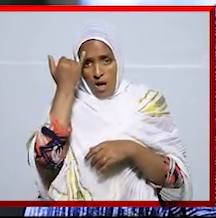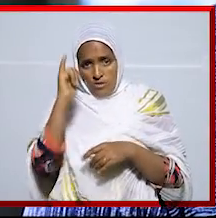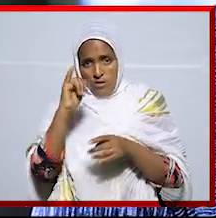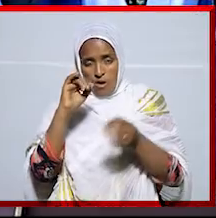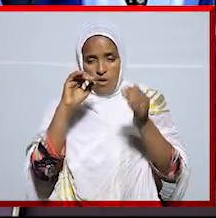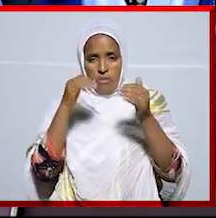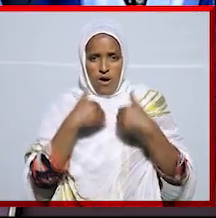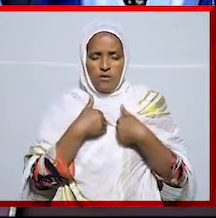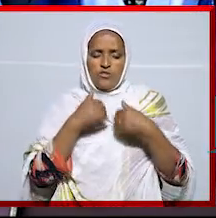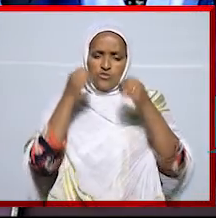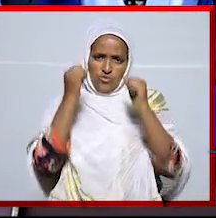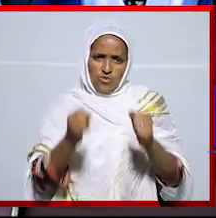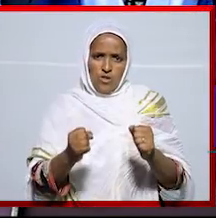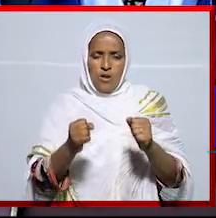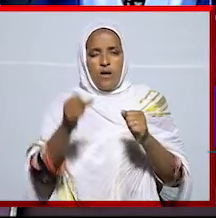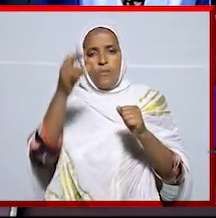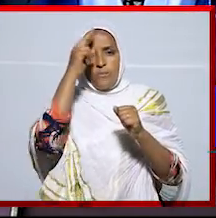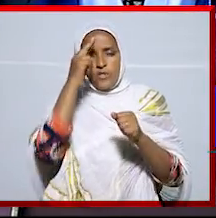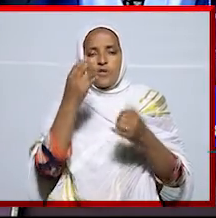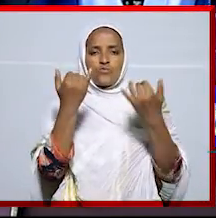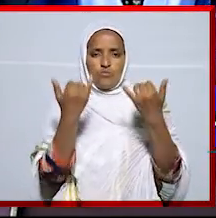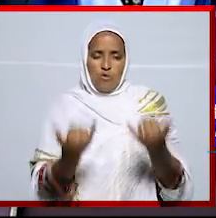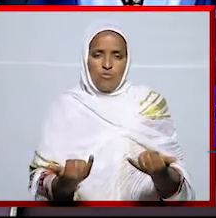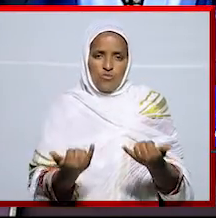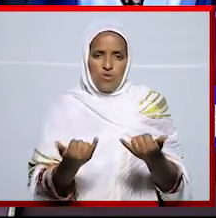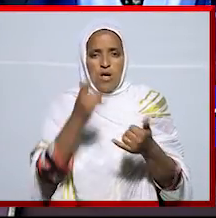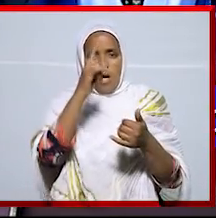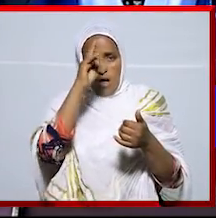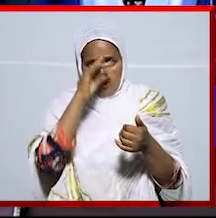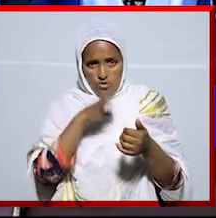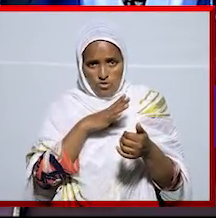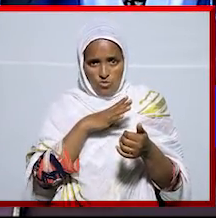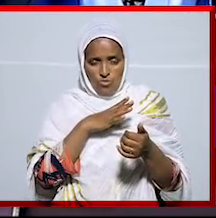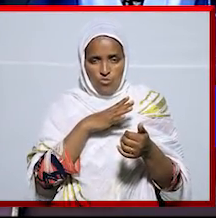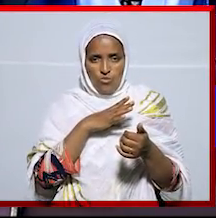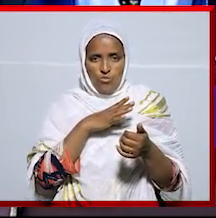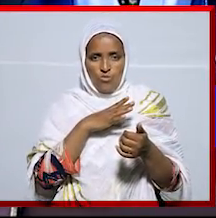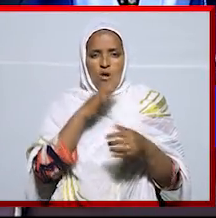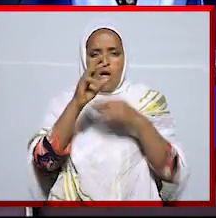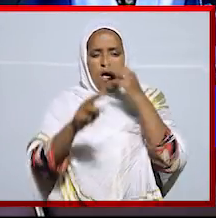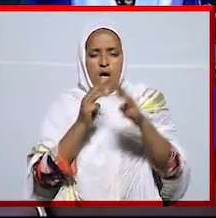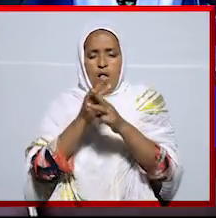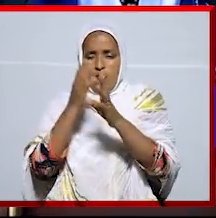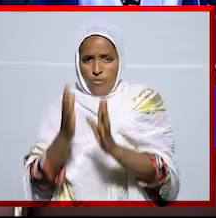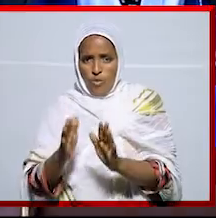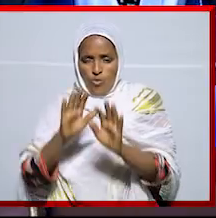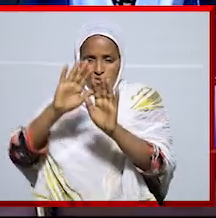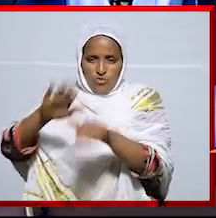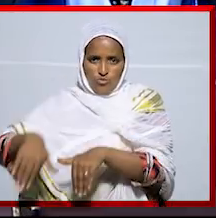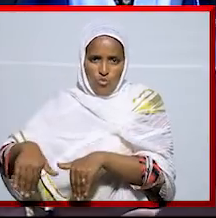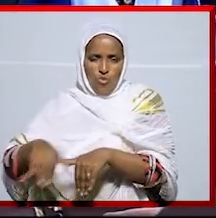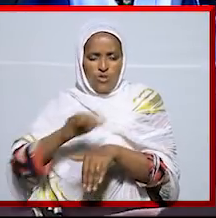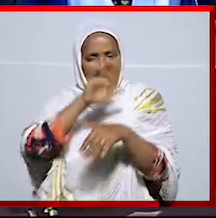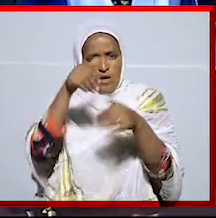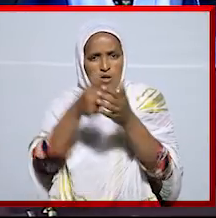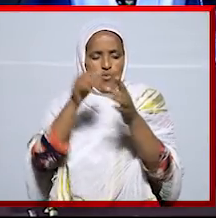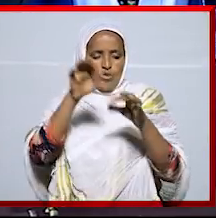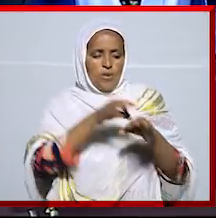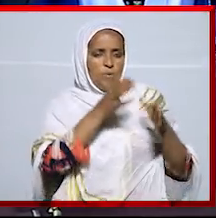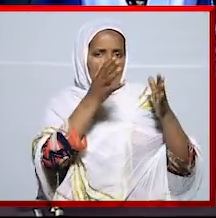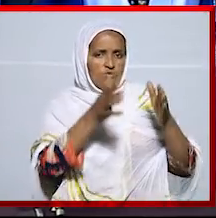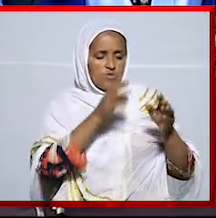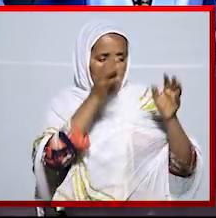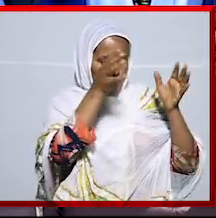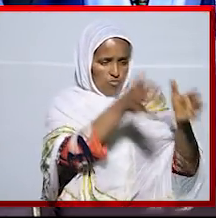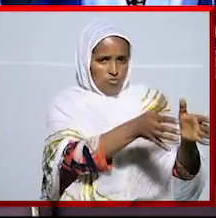ብዬ አስባለሁ። እንዳንተ አስተሳሰብ ነው የሚለየው ማለት ለዛ ነገር ቅርብ ከሆንኩ ማለት እነሱ ለሚያስተዋውቁ ለምሳሌ ጭፈራ ቤት